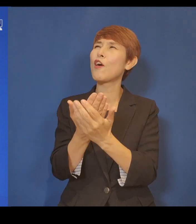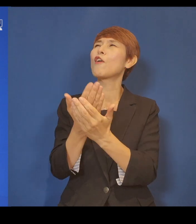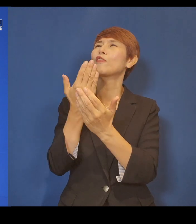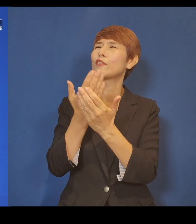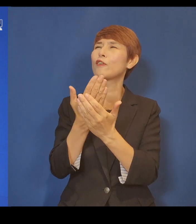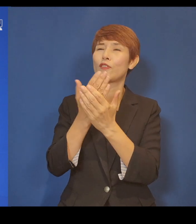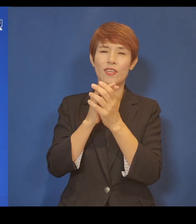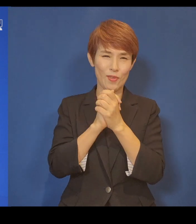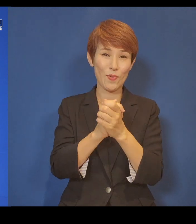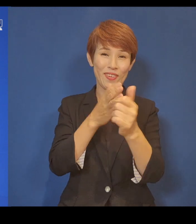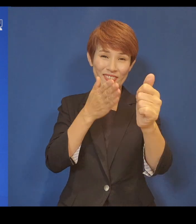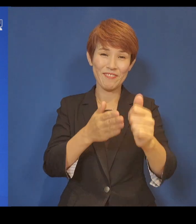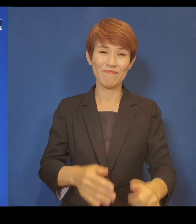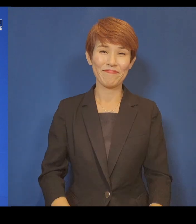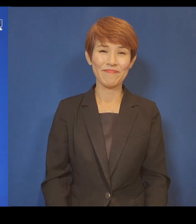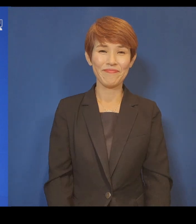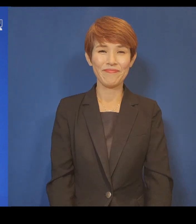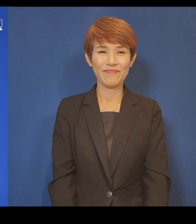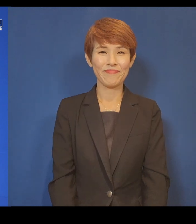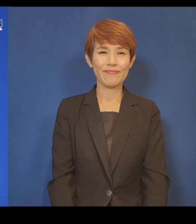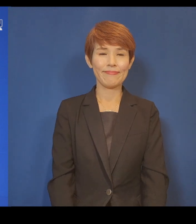달라 기도하시면 좋겠어요.